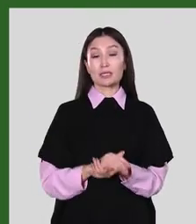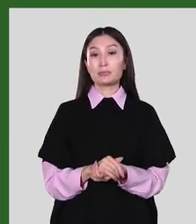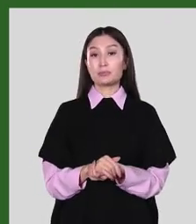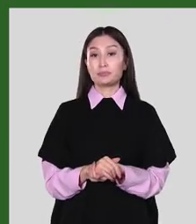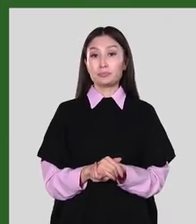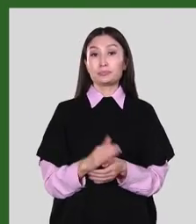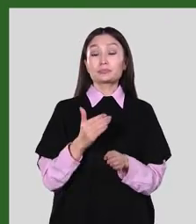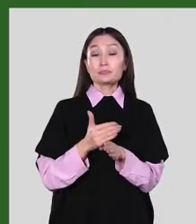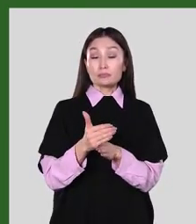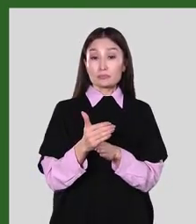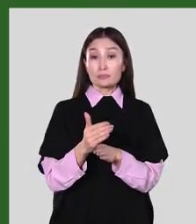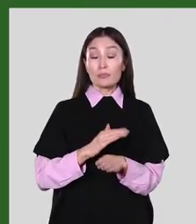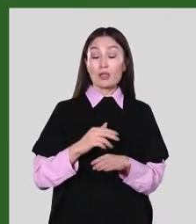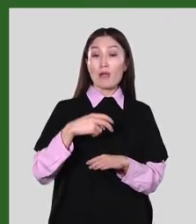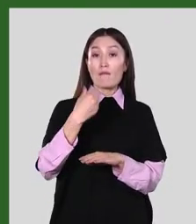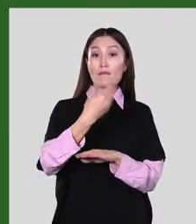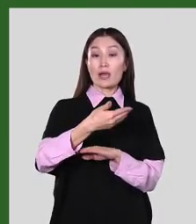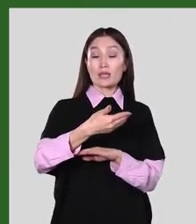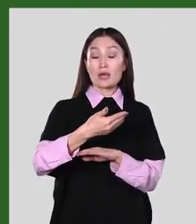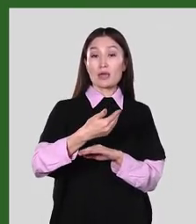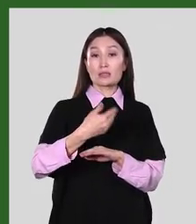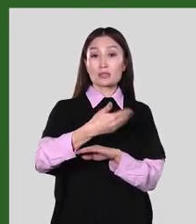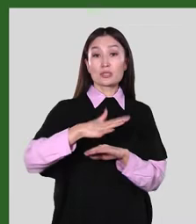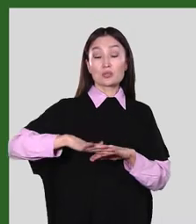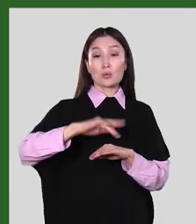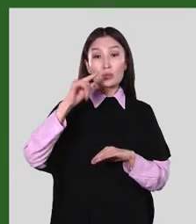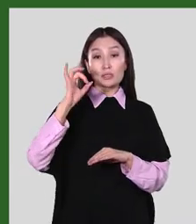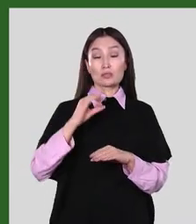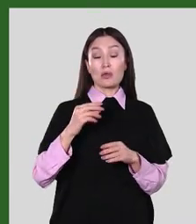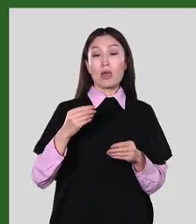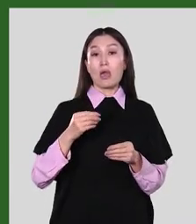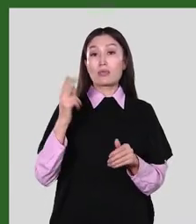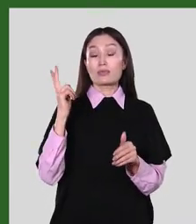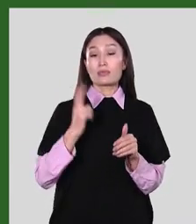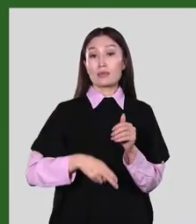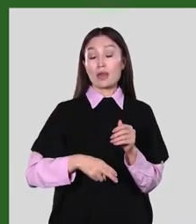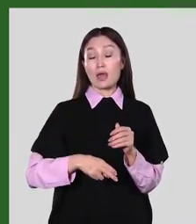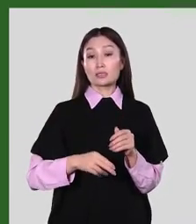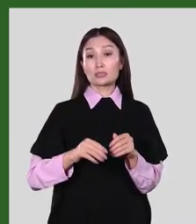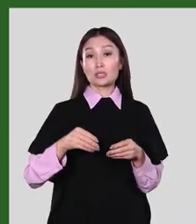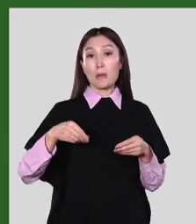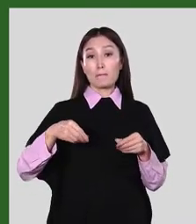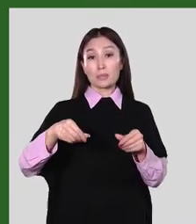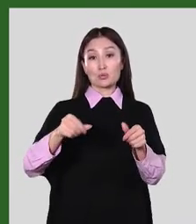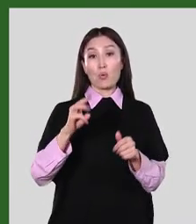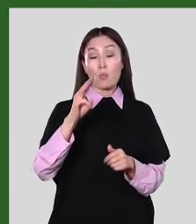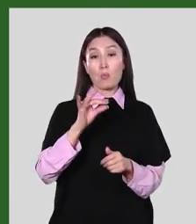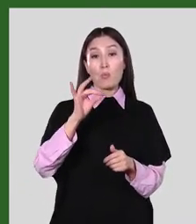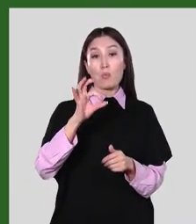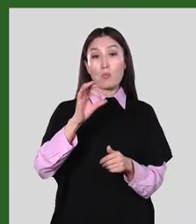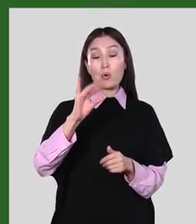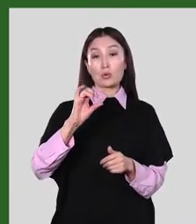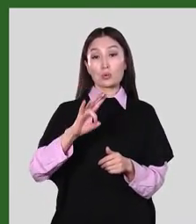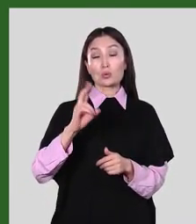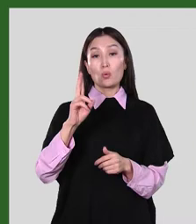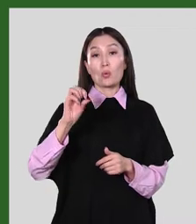после выхода с территории республики теряется песках пустыни муин qumo в южном